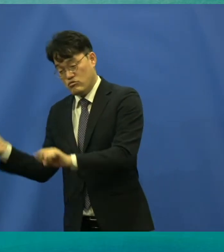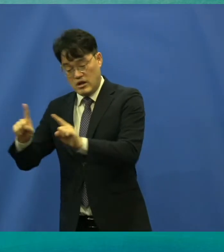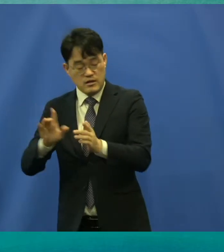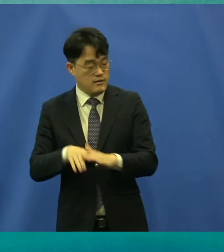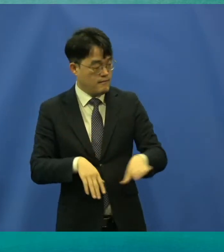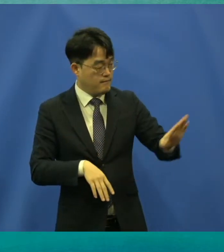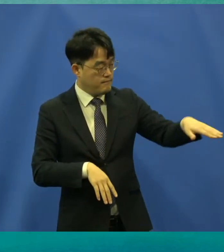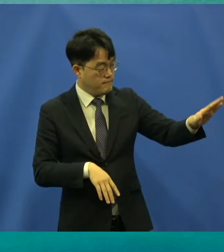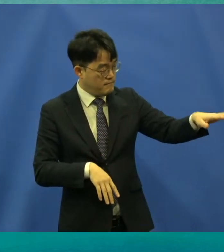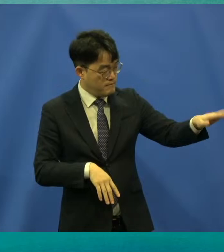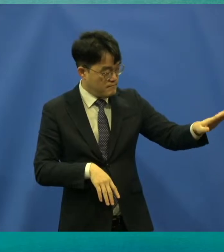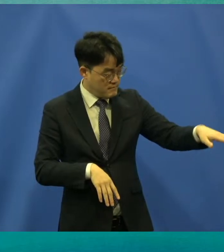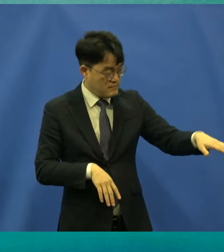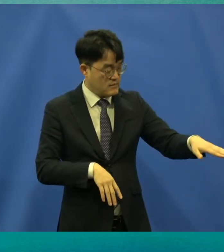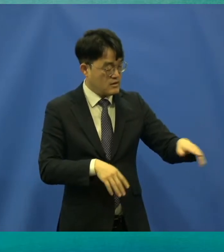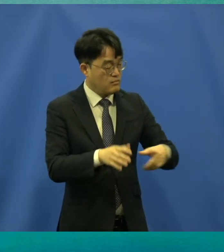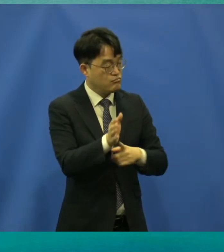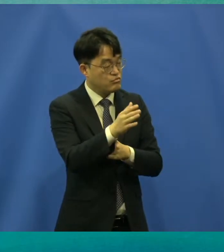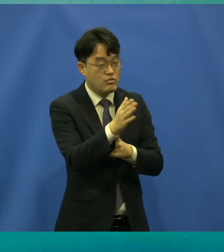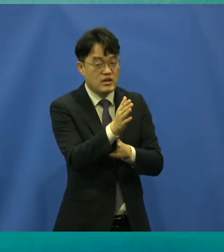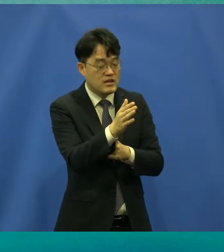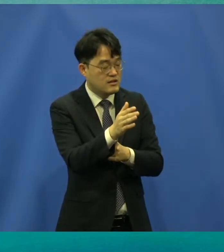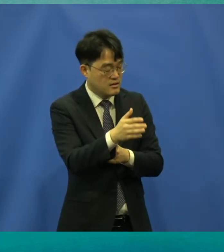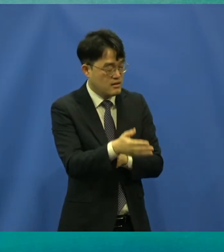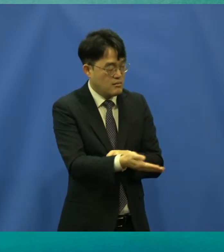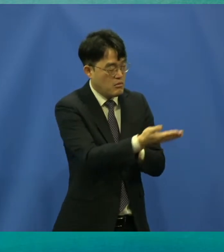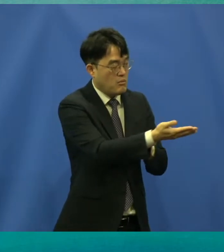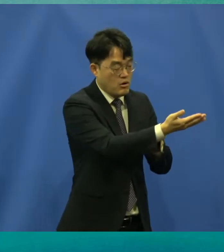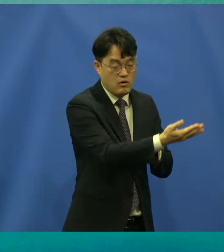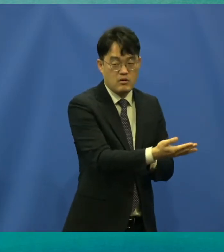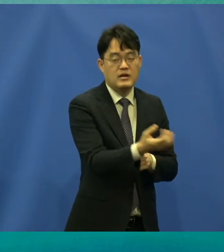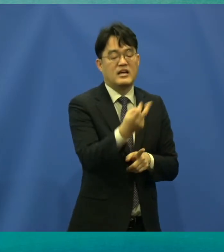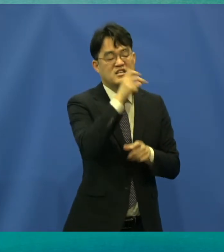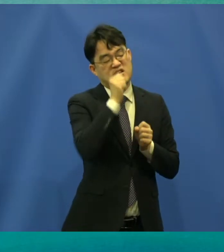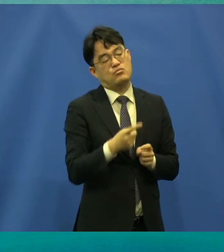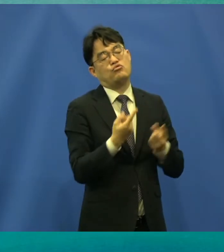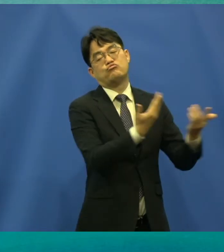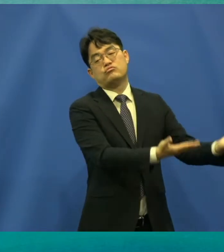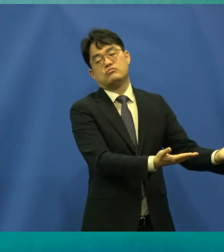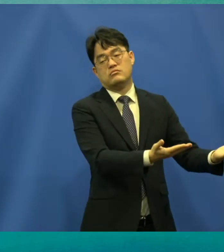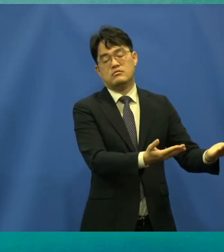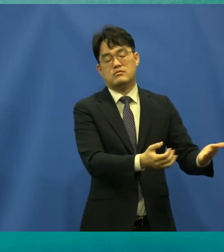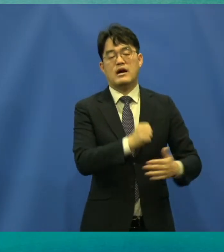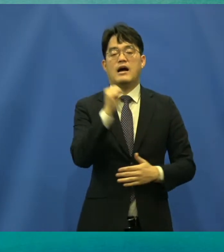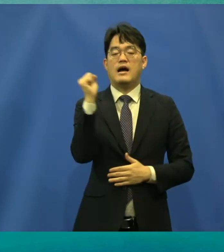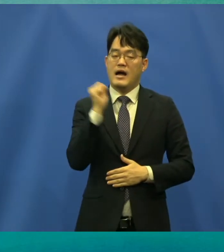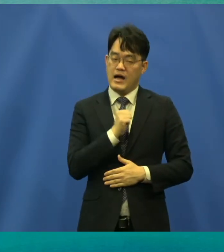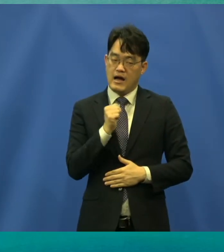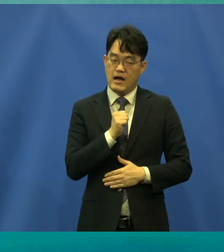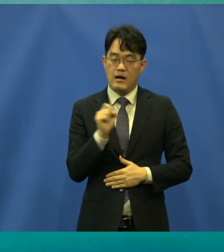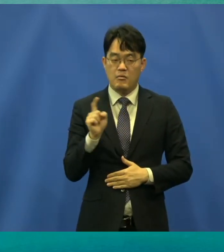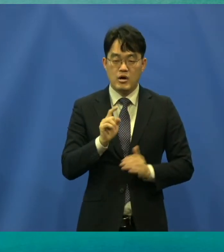자, 여러분 여기 다시 시작하게 하시는 하나님은 어떤 분입니까? 용서의 하나님이십니다. 용서의 하나님.